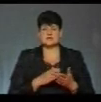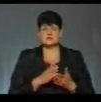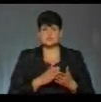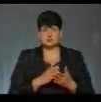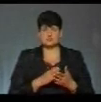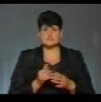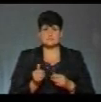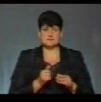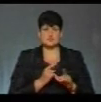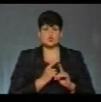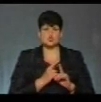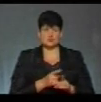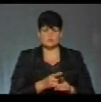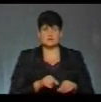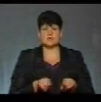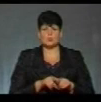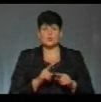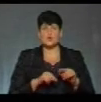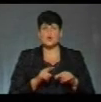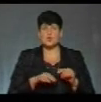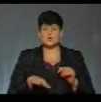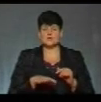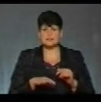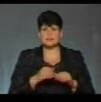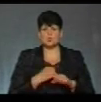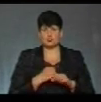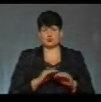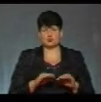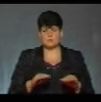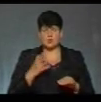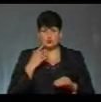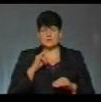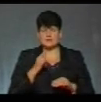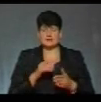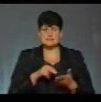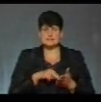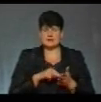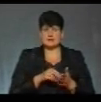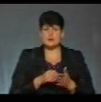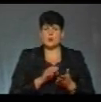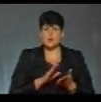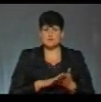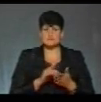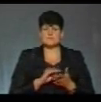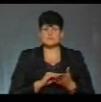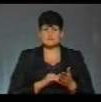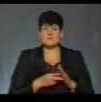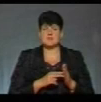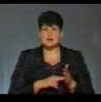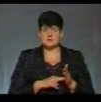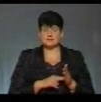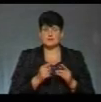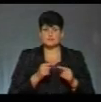молоді забезпечує супровід такої родини і роботу з дітьми. Коли дитина ставиться на облік, відповідно, з нею складається план, то відповідно до